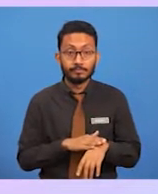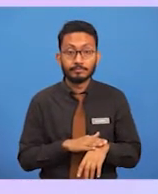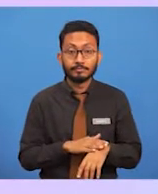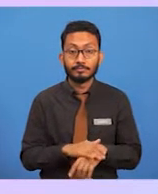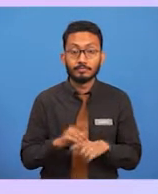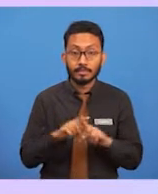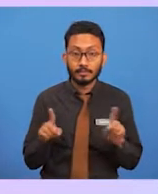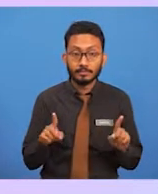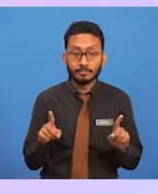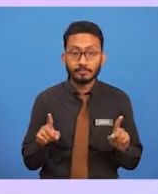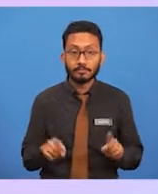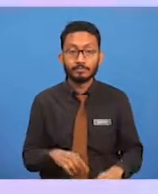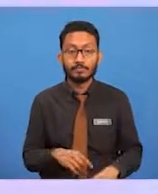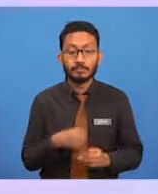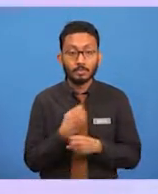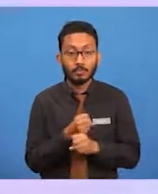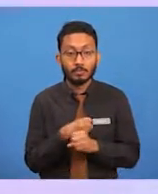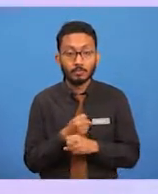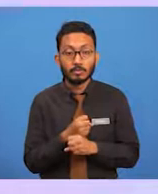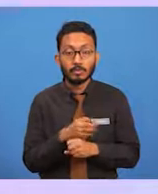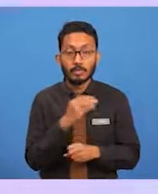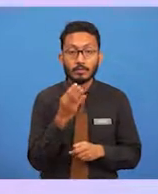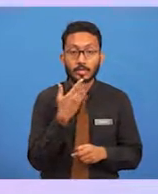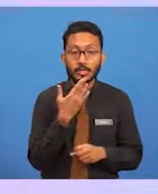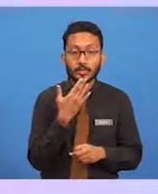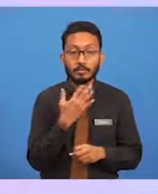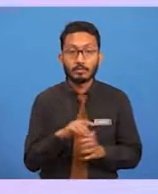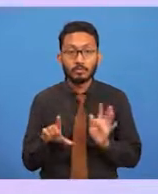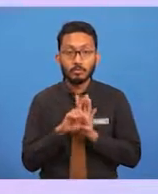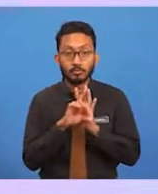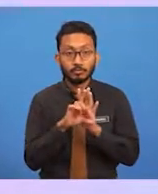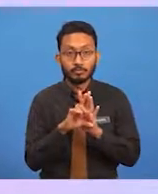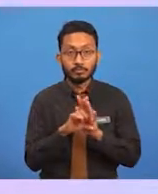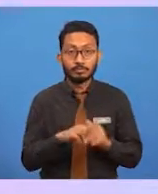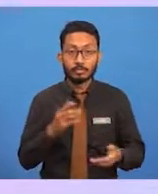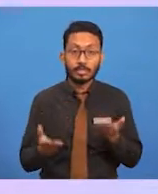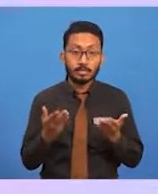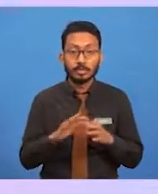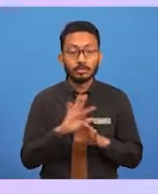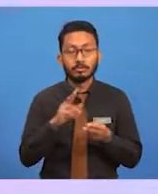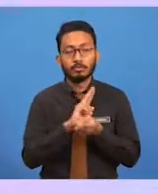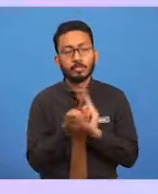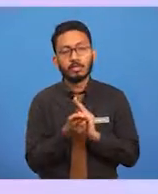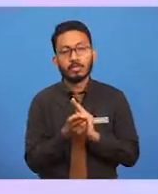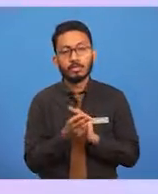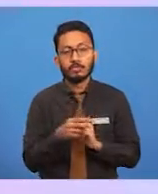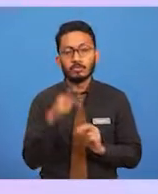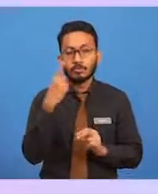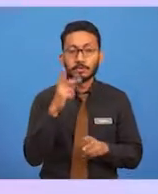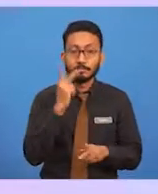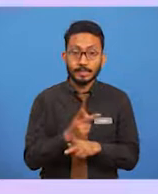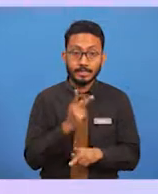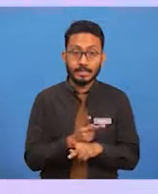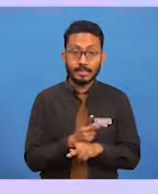dan warna di dalam logo tersebut tidak diubah bagi mengekalkan